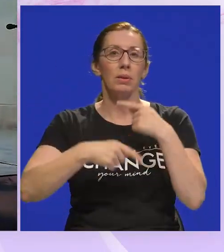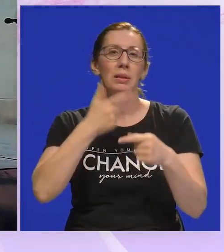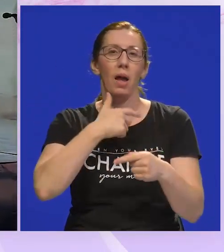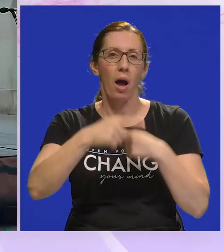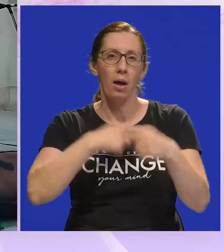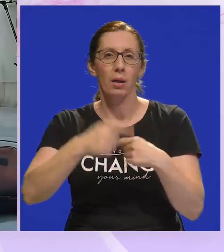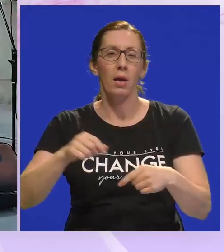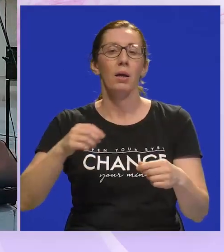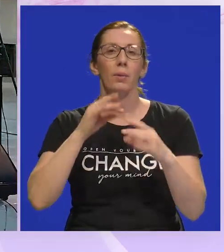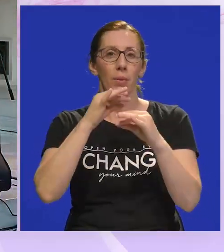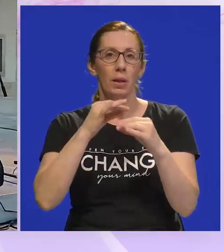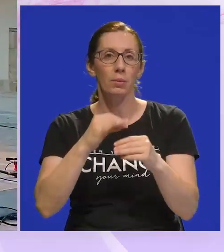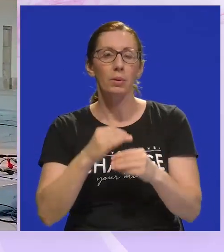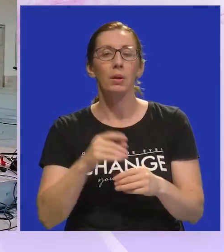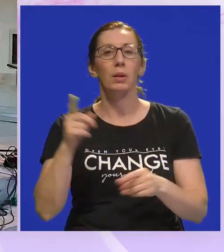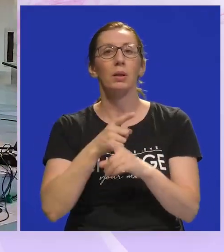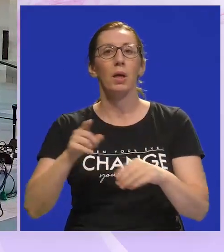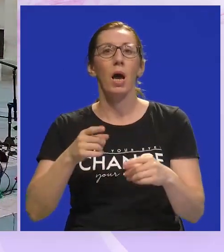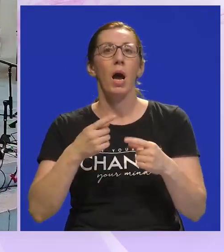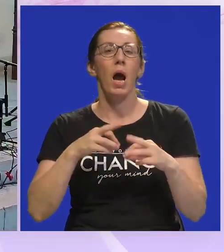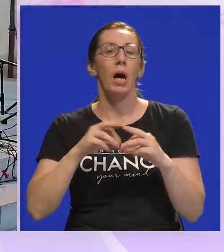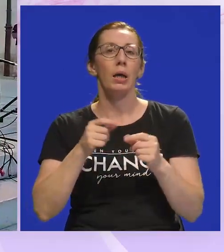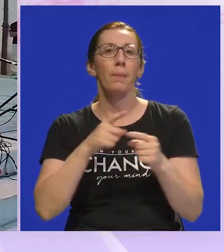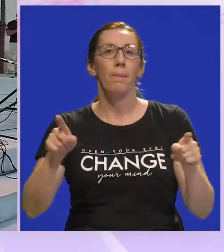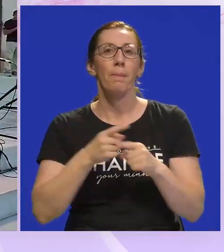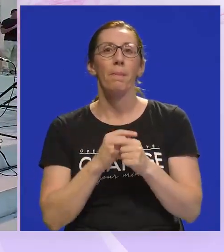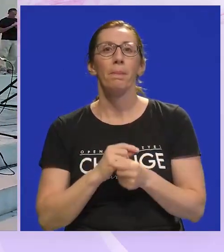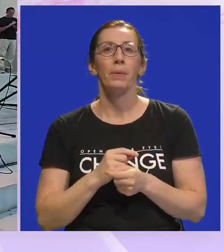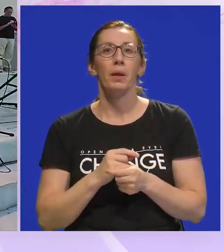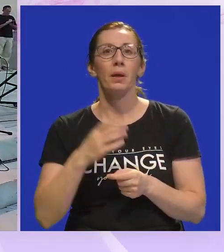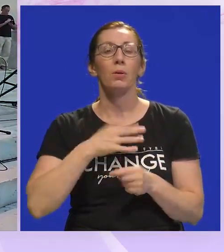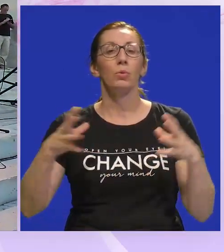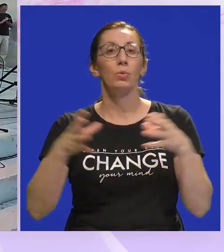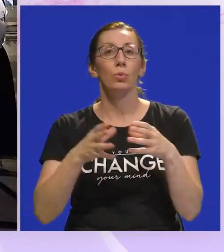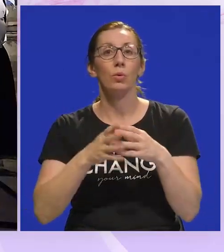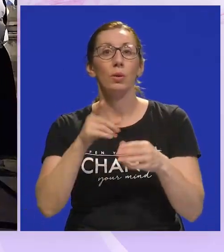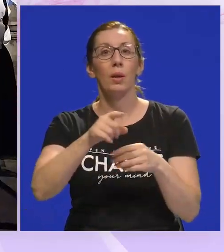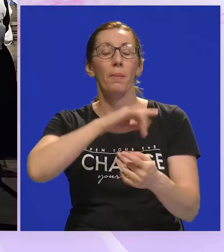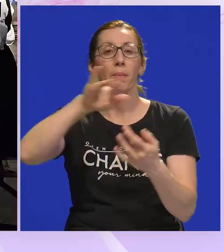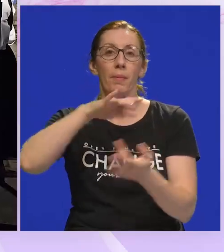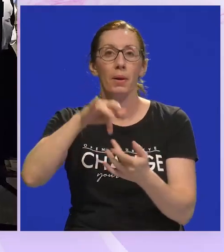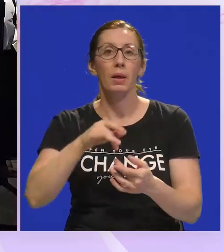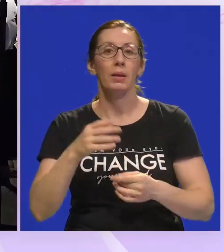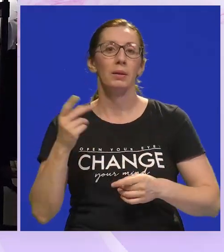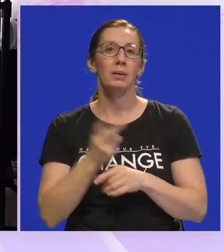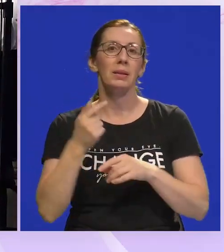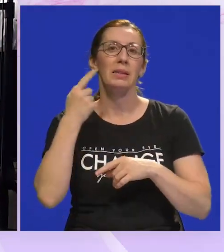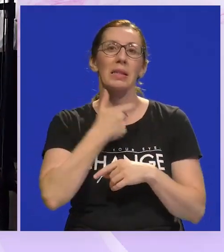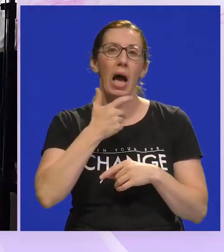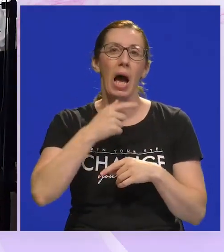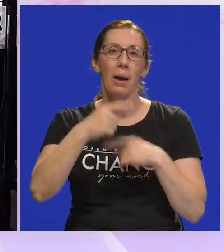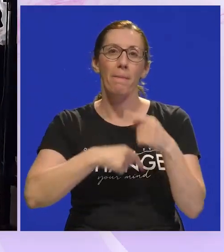tradicijskim instrumentima te tamburaški orkestar. Društvo na svom repertoaru uz koreografije